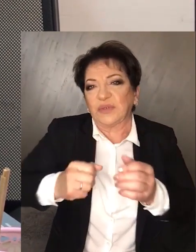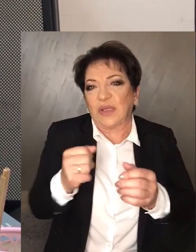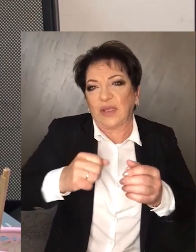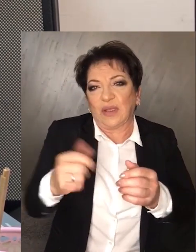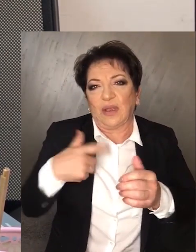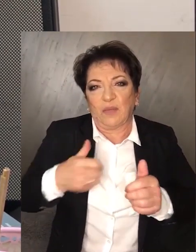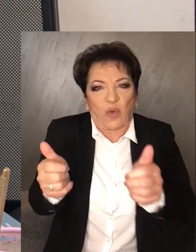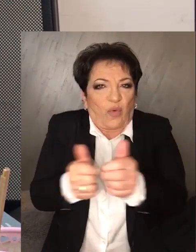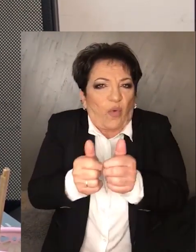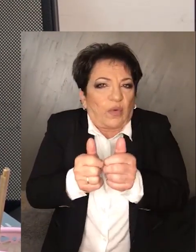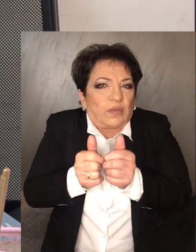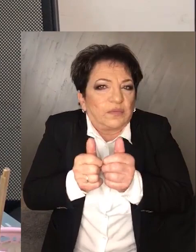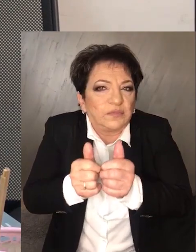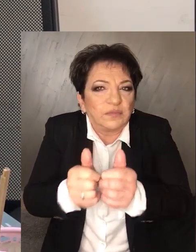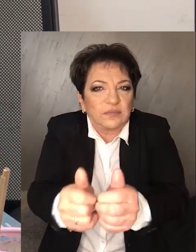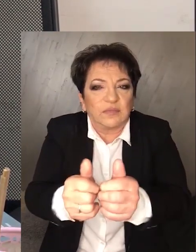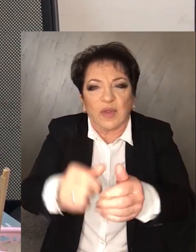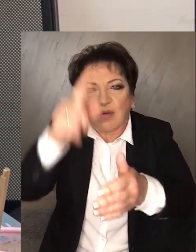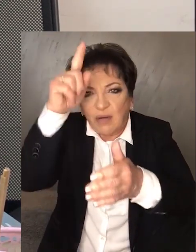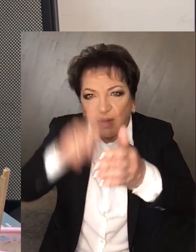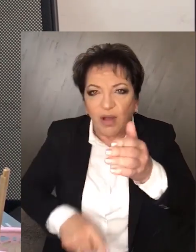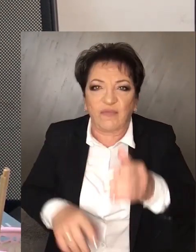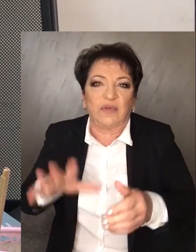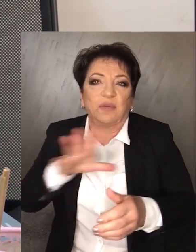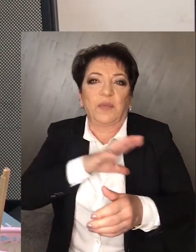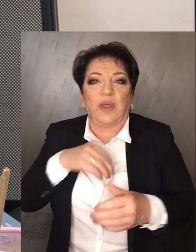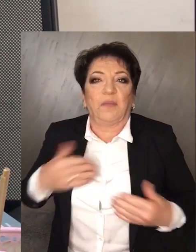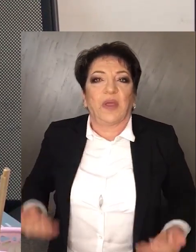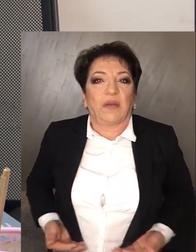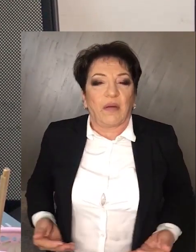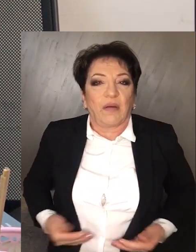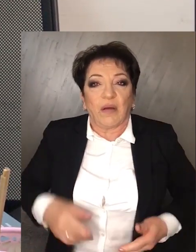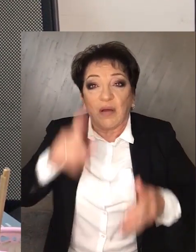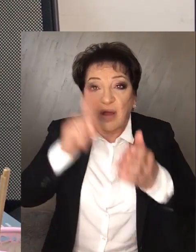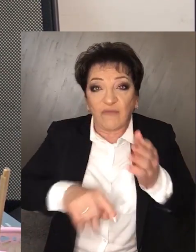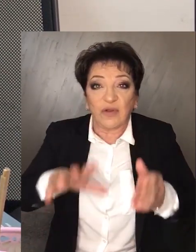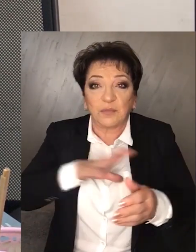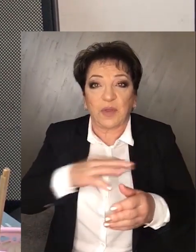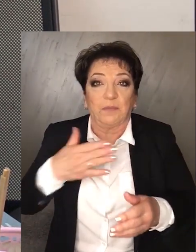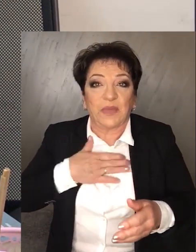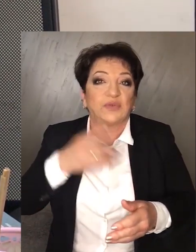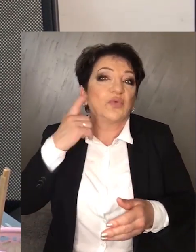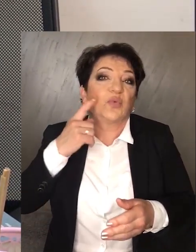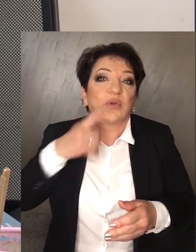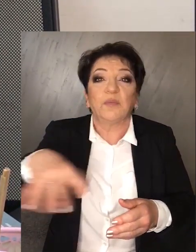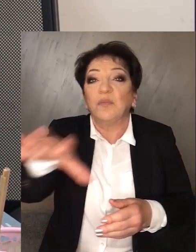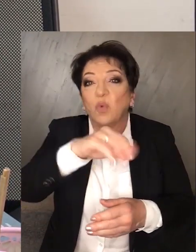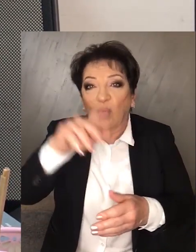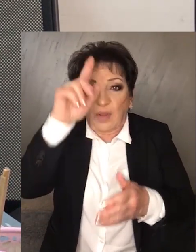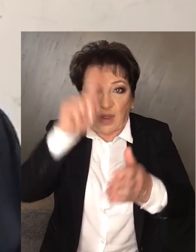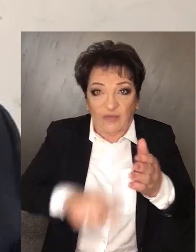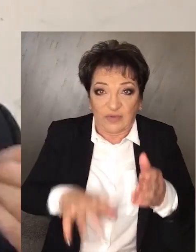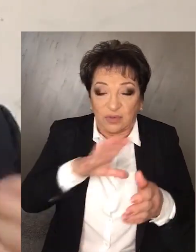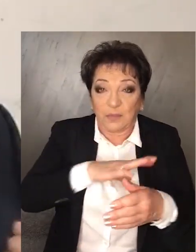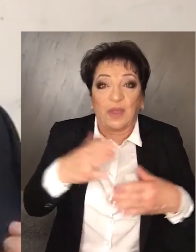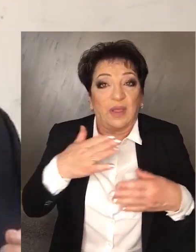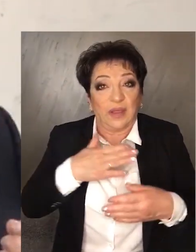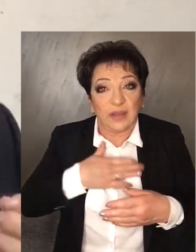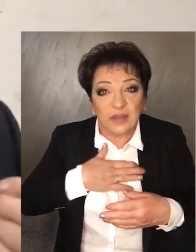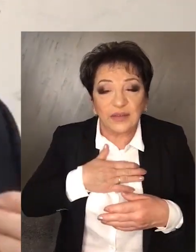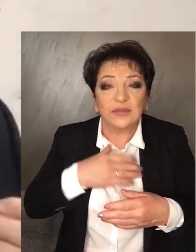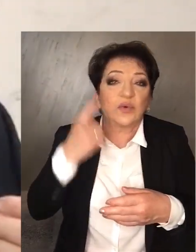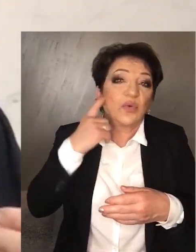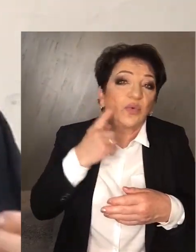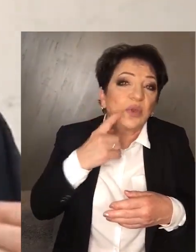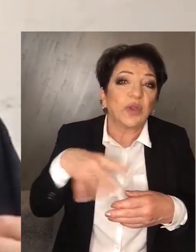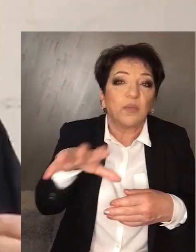մարդկանց, ովքեր եղել են իմ կողքին, ինձ որպես ընկեր, հավասար կանգնել են իմ կողքին, հավատացել են, ամենակարևորը, հավատացել